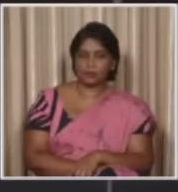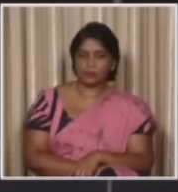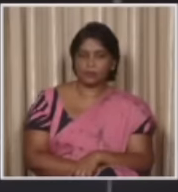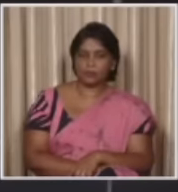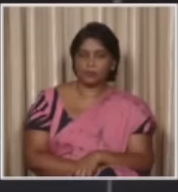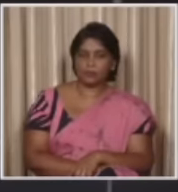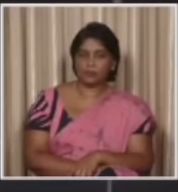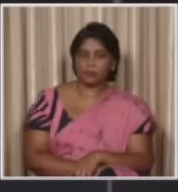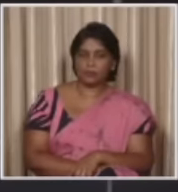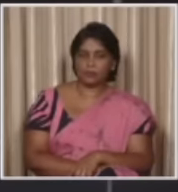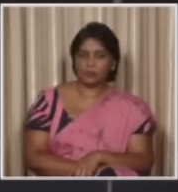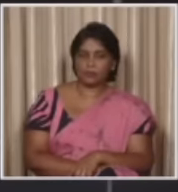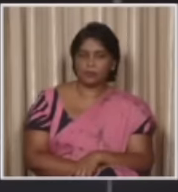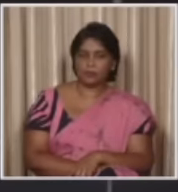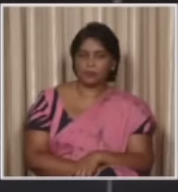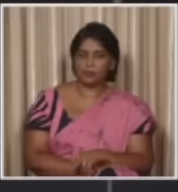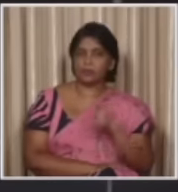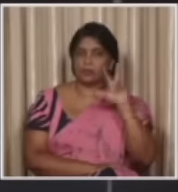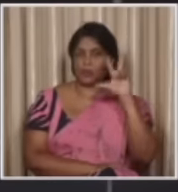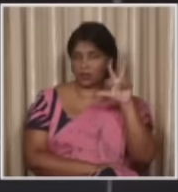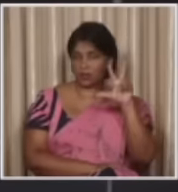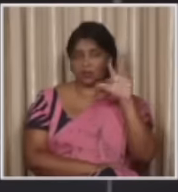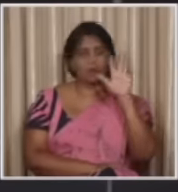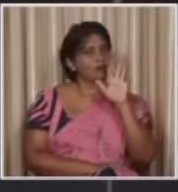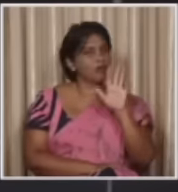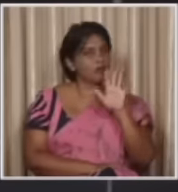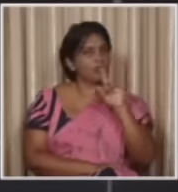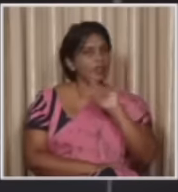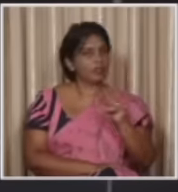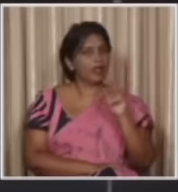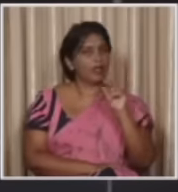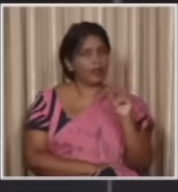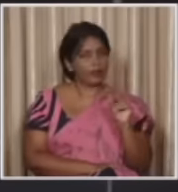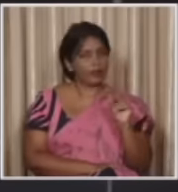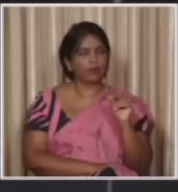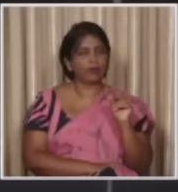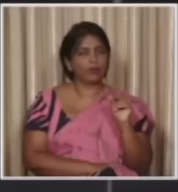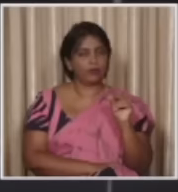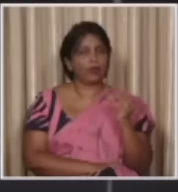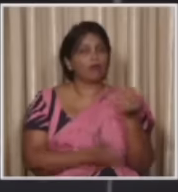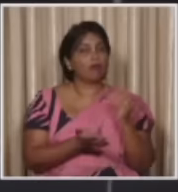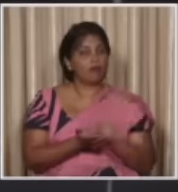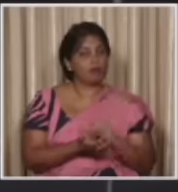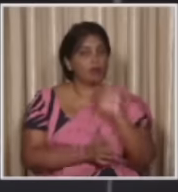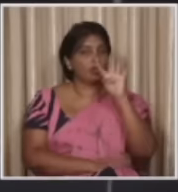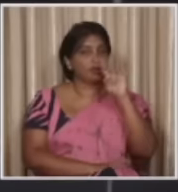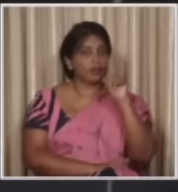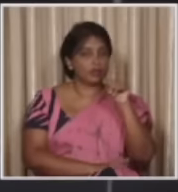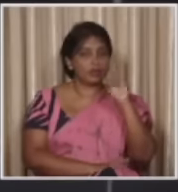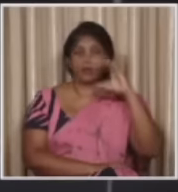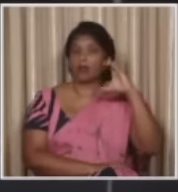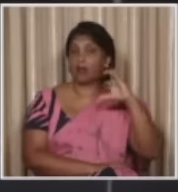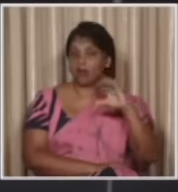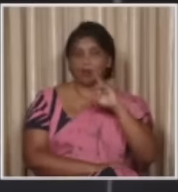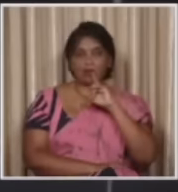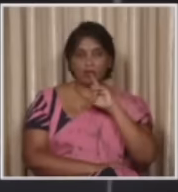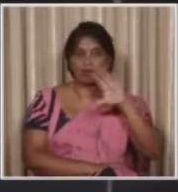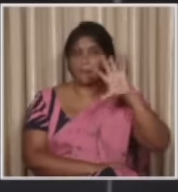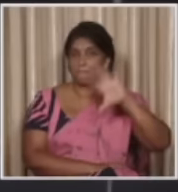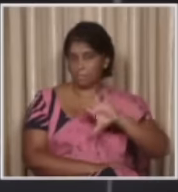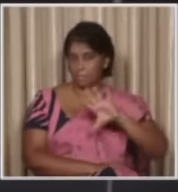balam. 8 thiyeno. 9 thiyeno. 10 11 thiyeno. Aapahuwa 41 aayanne thiyeno paha